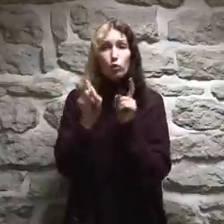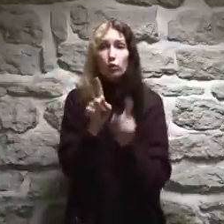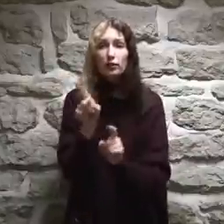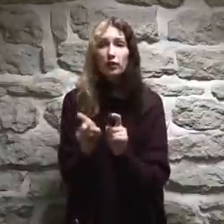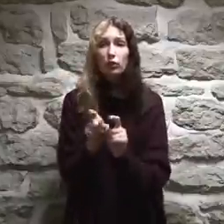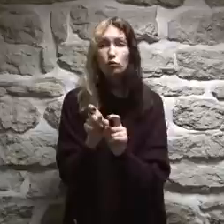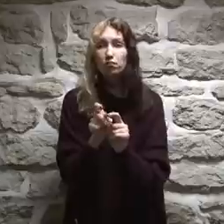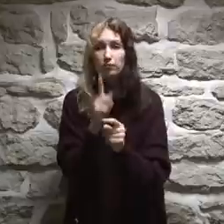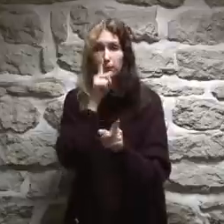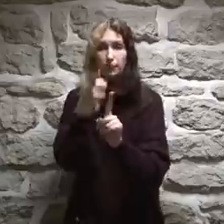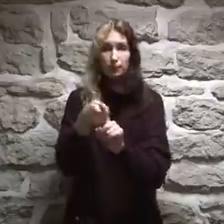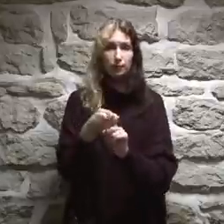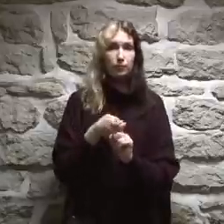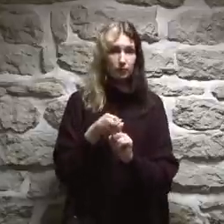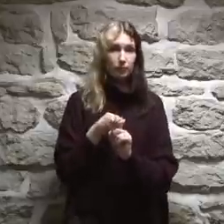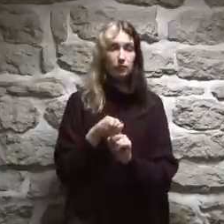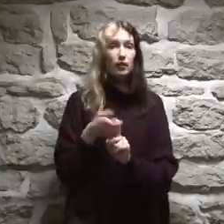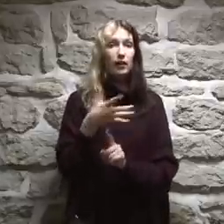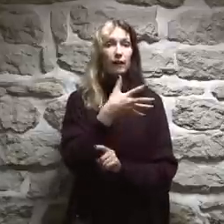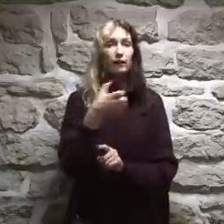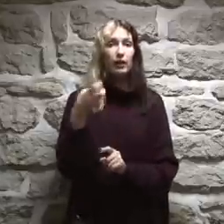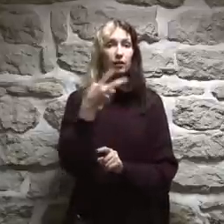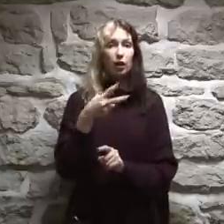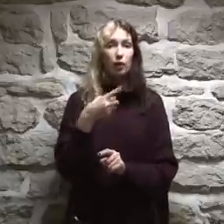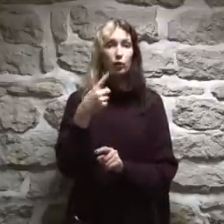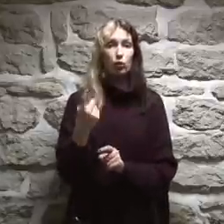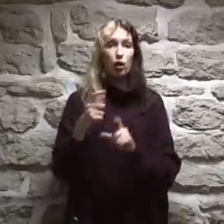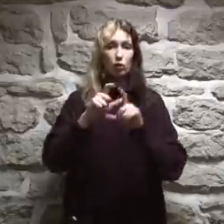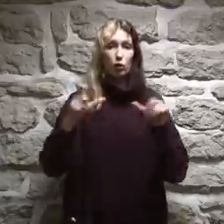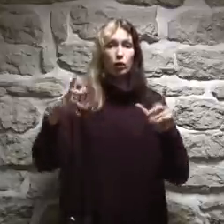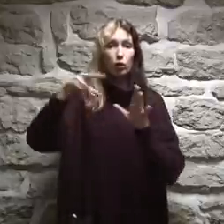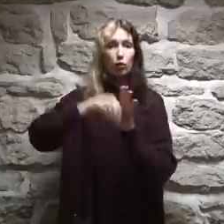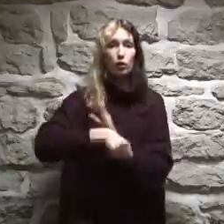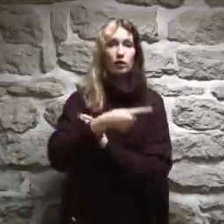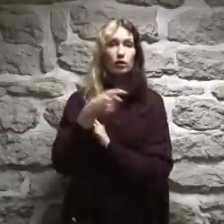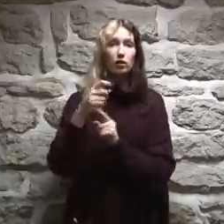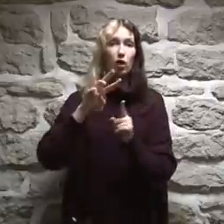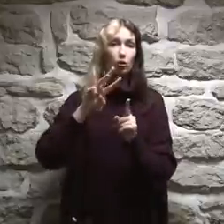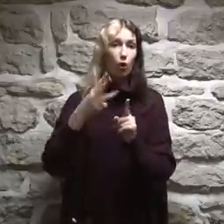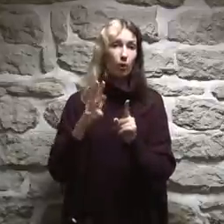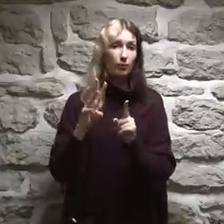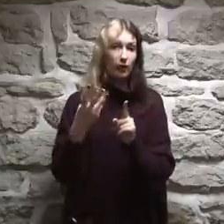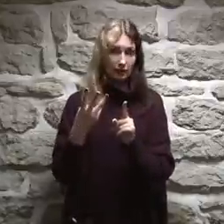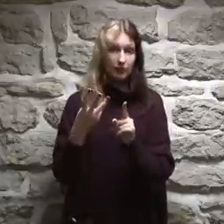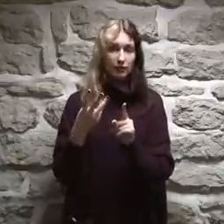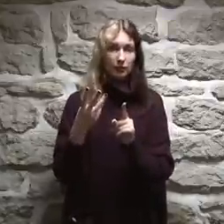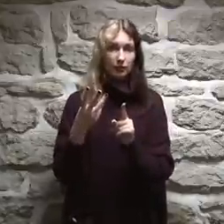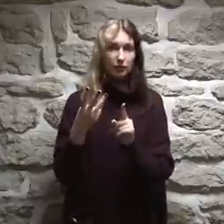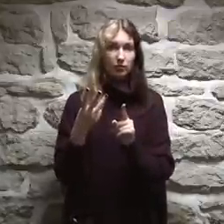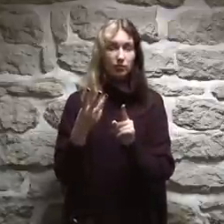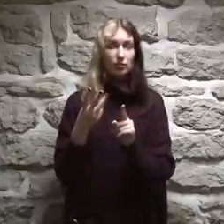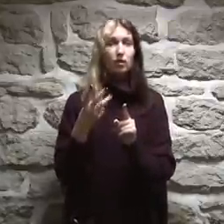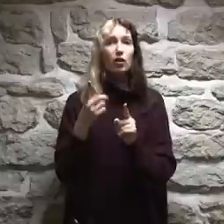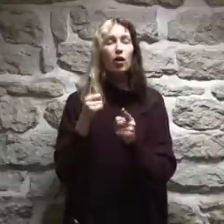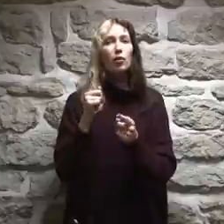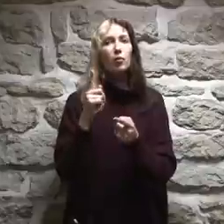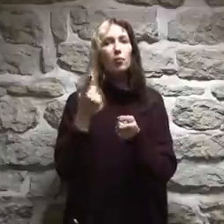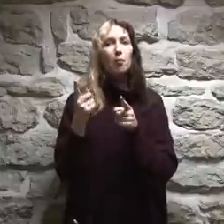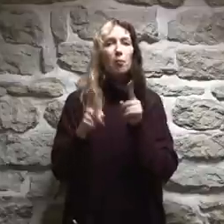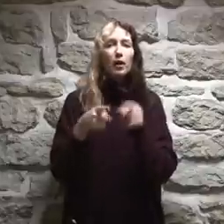saame öelda seda, et 521 koolist 113 oli mingis osas